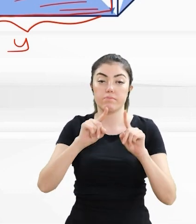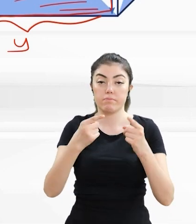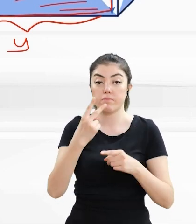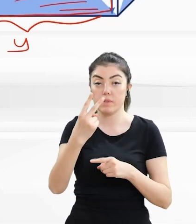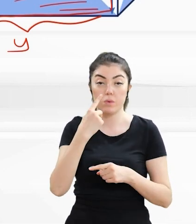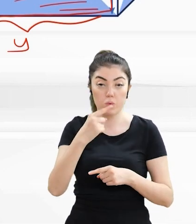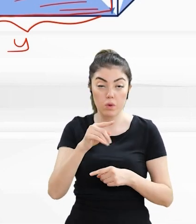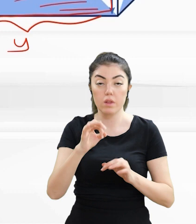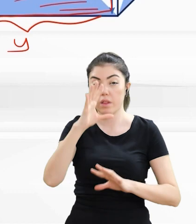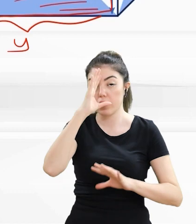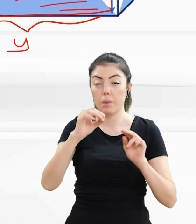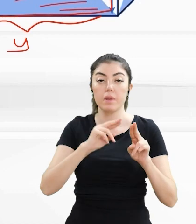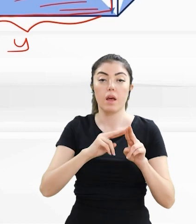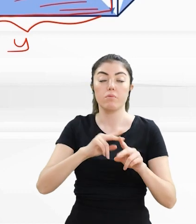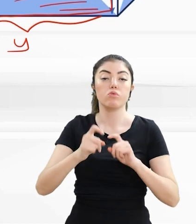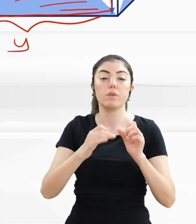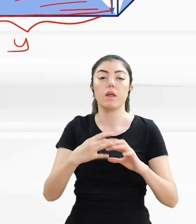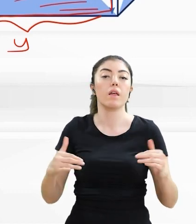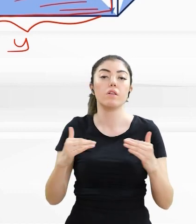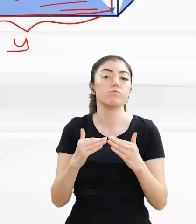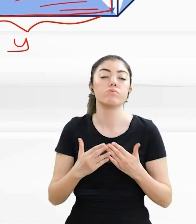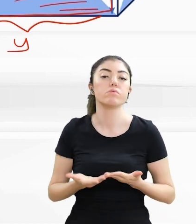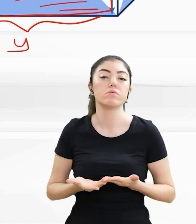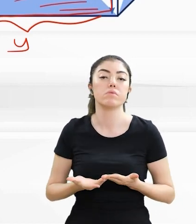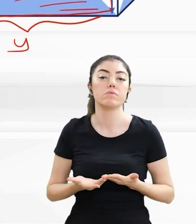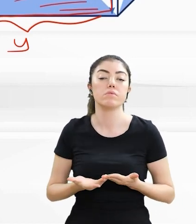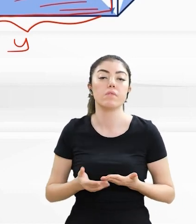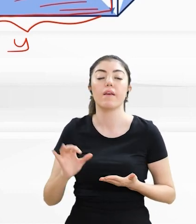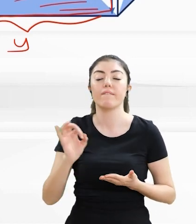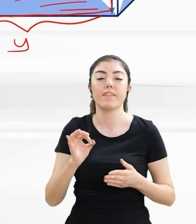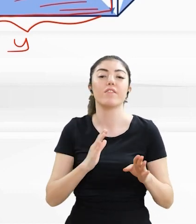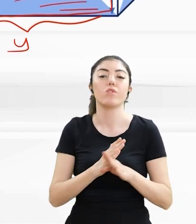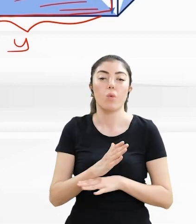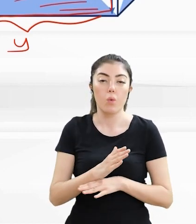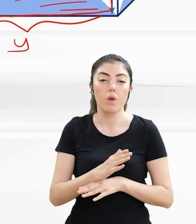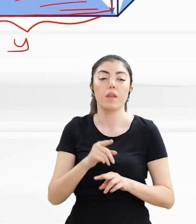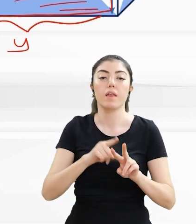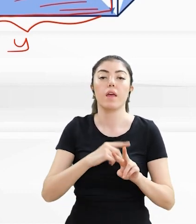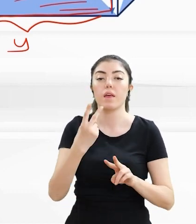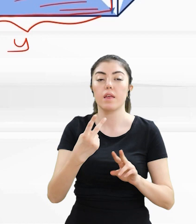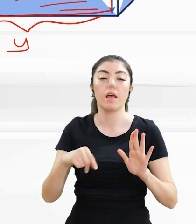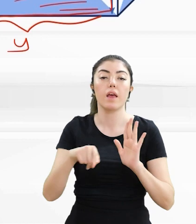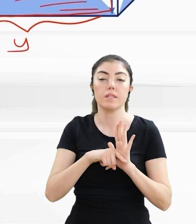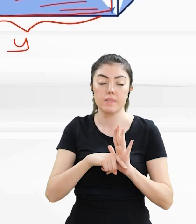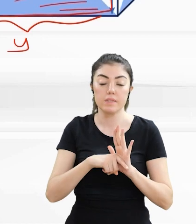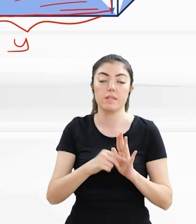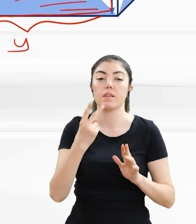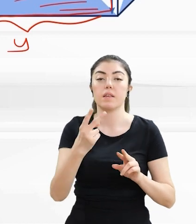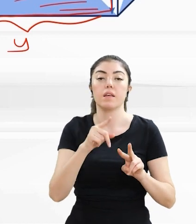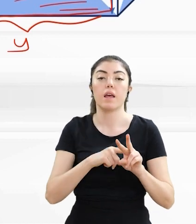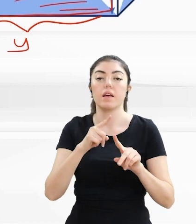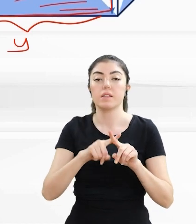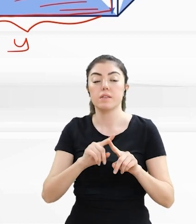Eksiksin karesi tam Kara özdeşliğinden ney eşittir Harikasınız diye kare eksi